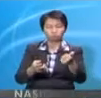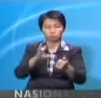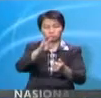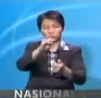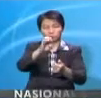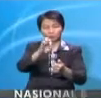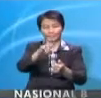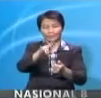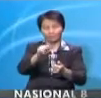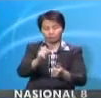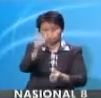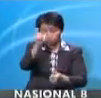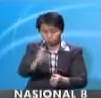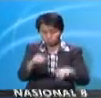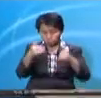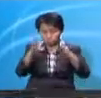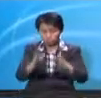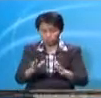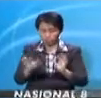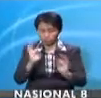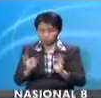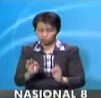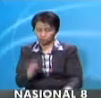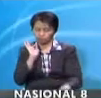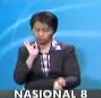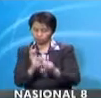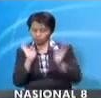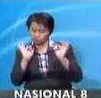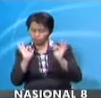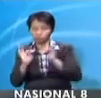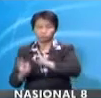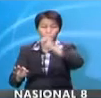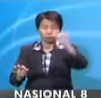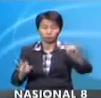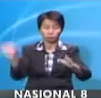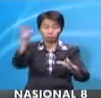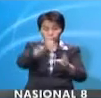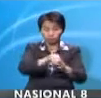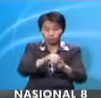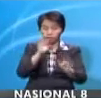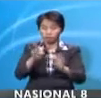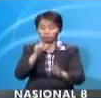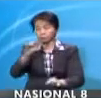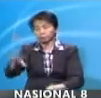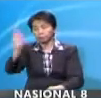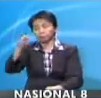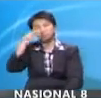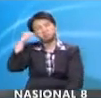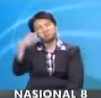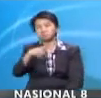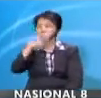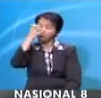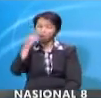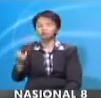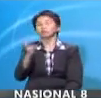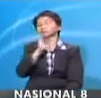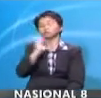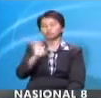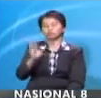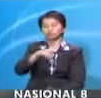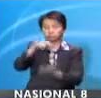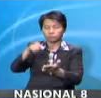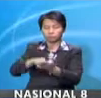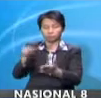seseorang pemain, whether they are fit to go in the tour. Tak dipilih untuk tour, mereka mengajuk ke apa-apa. Ini